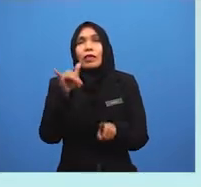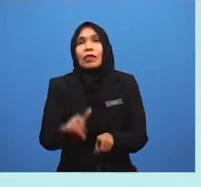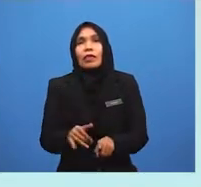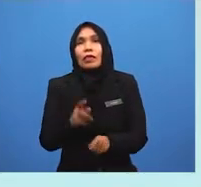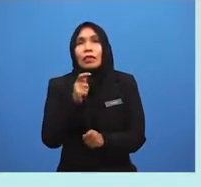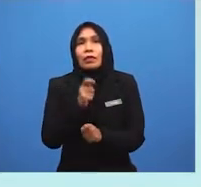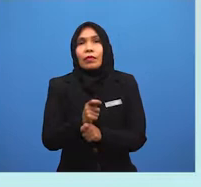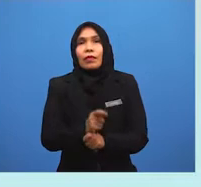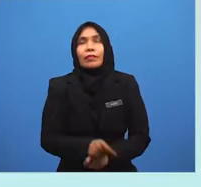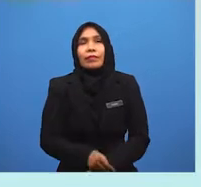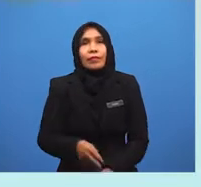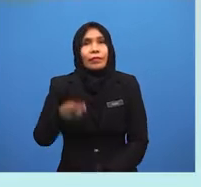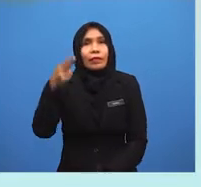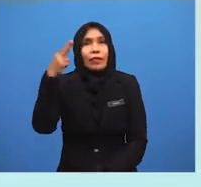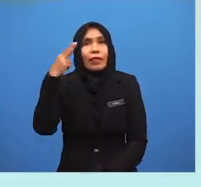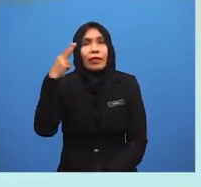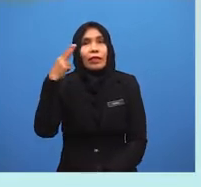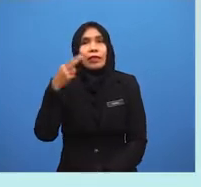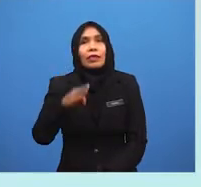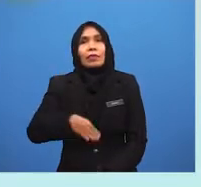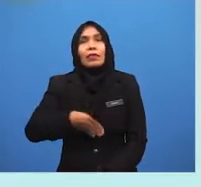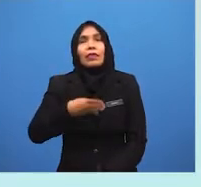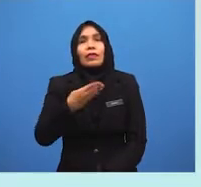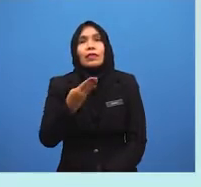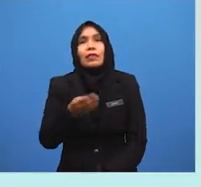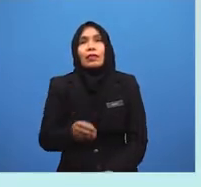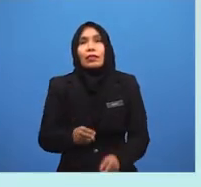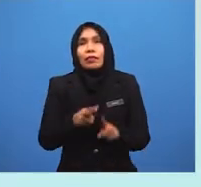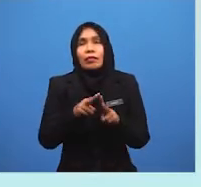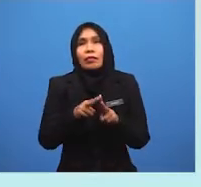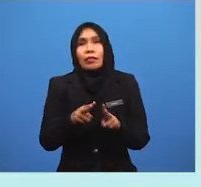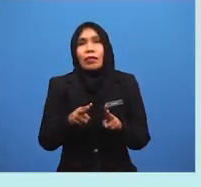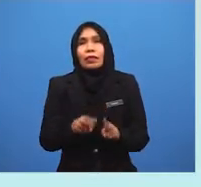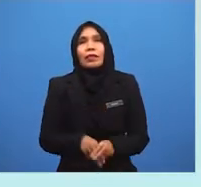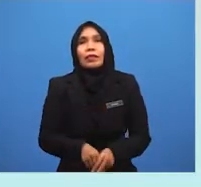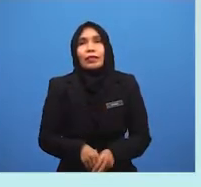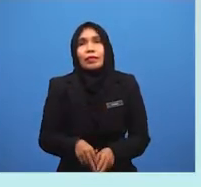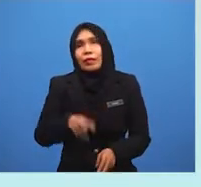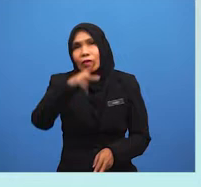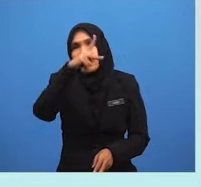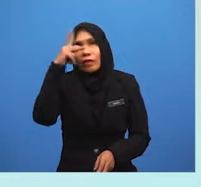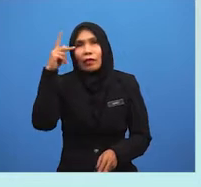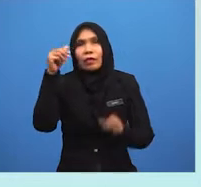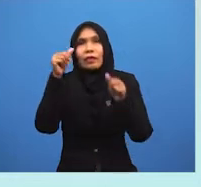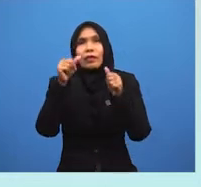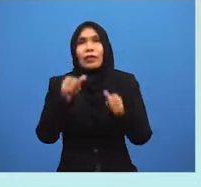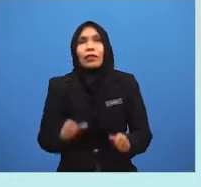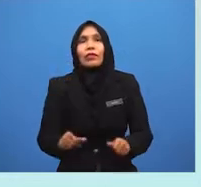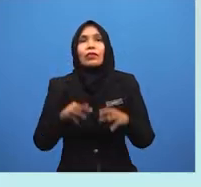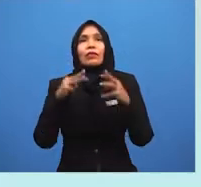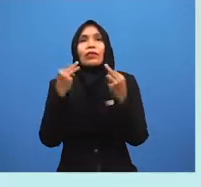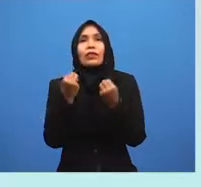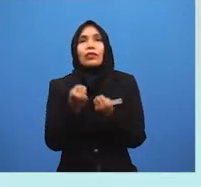pertama. Harish berasa sangat ruang kosong. kerana anggota masyarakat setempat